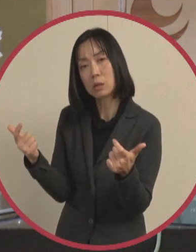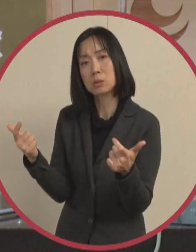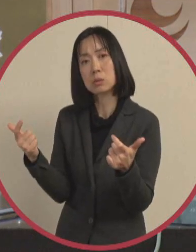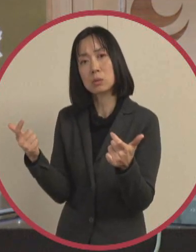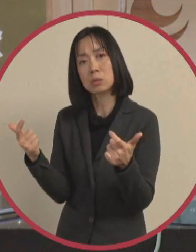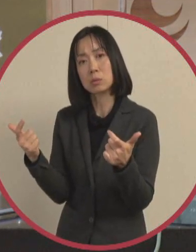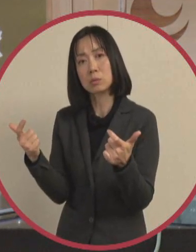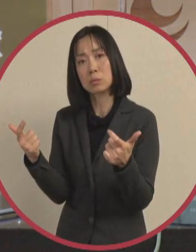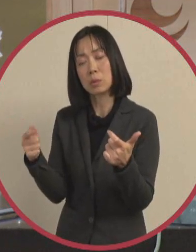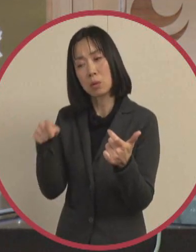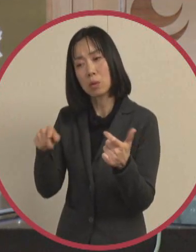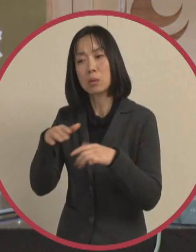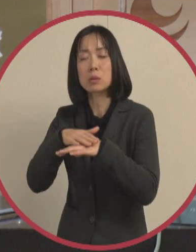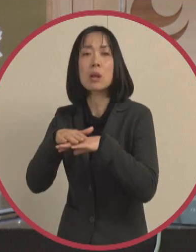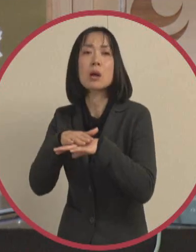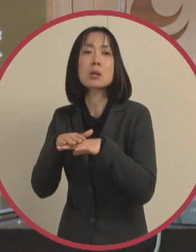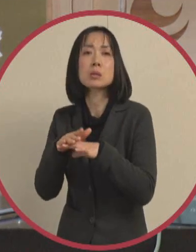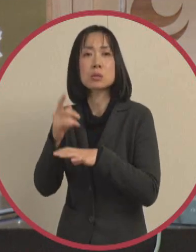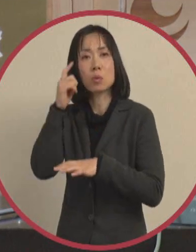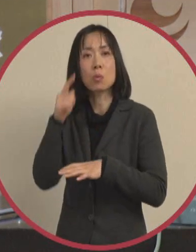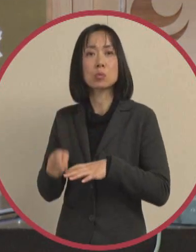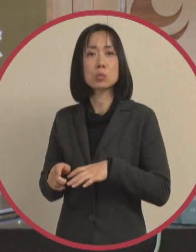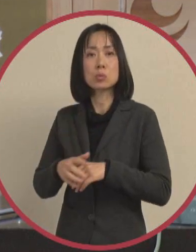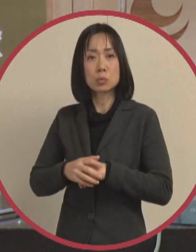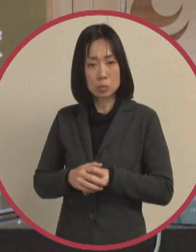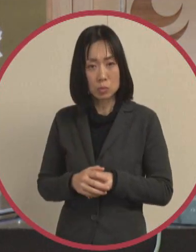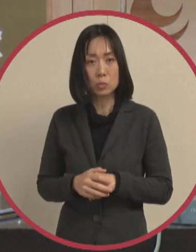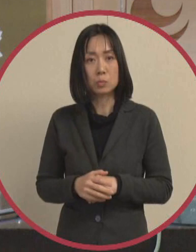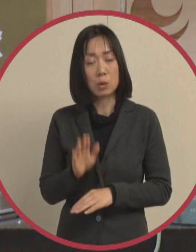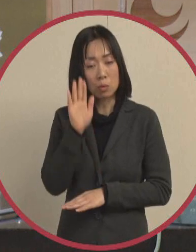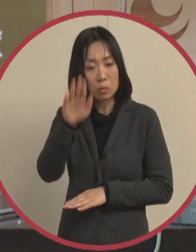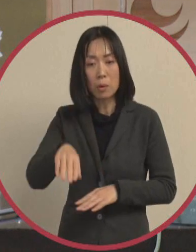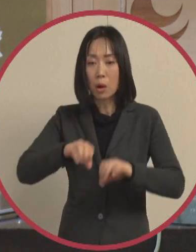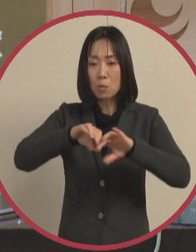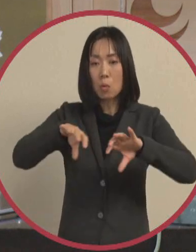。まあ、なので、そういう意味ではあの広報の体制、